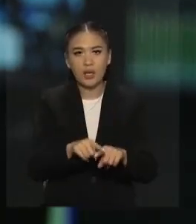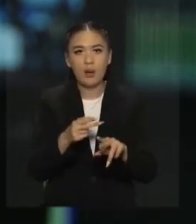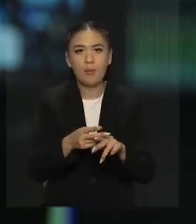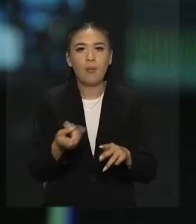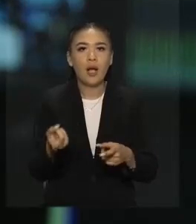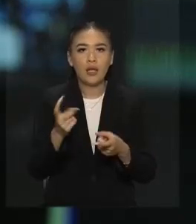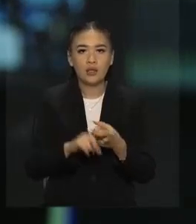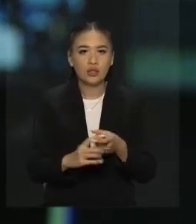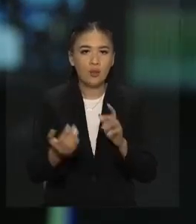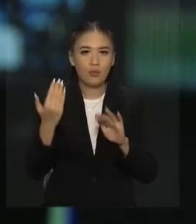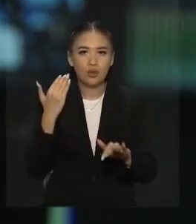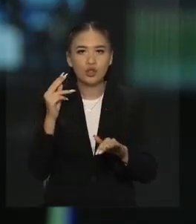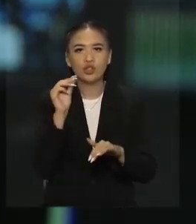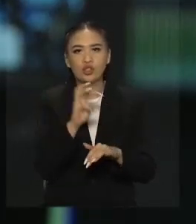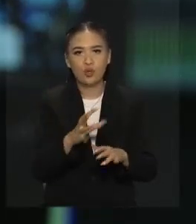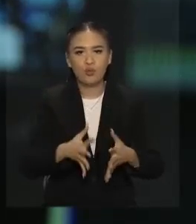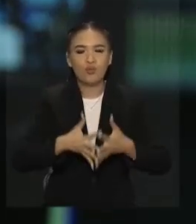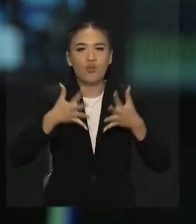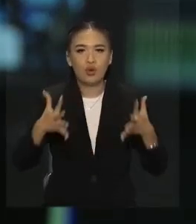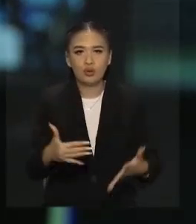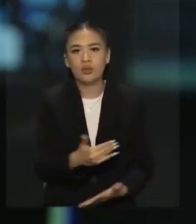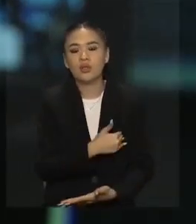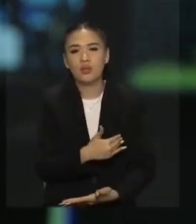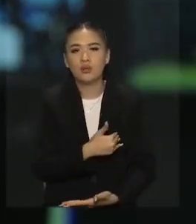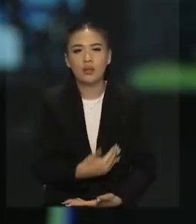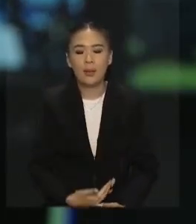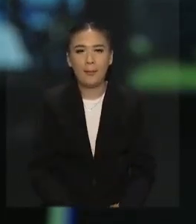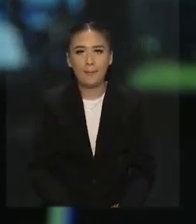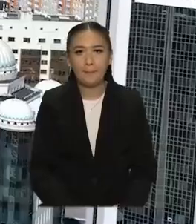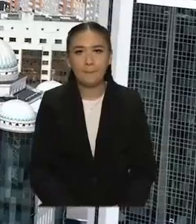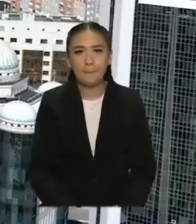байланысты бұрынғыдан да нығайта түседі. Әріптесім Нысаналы ығыл тарқатады.